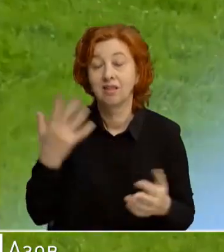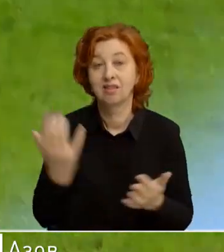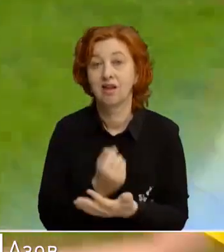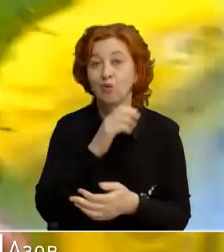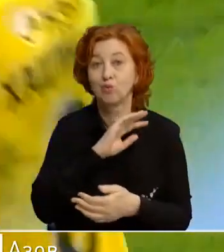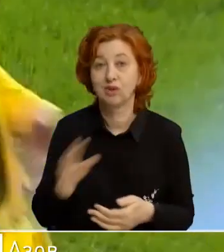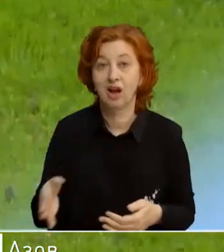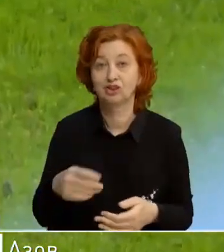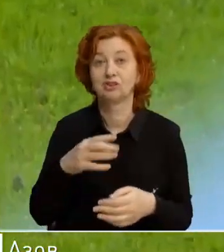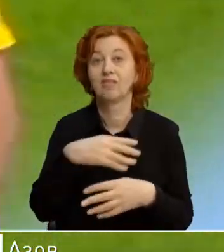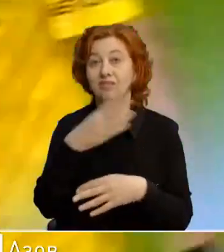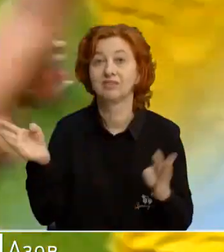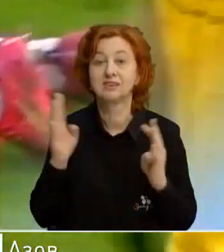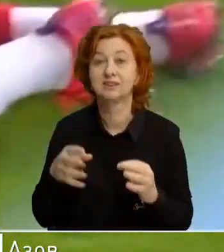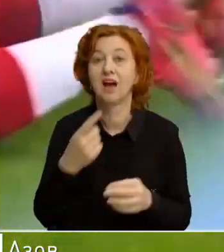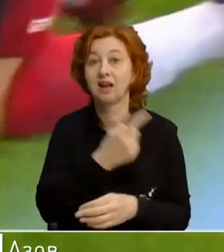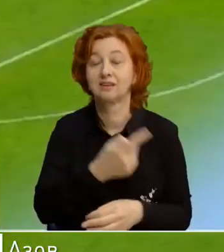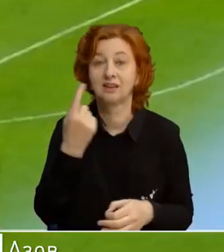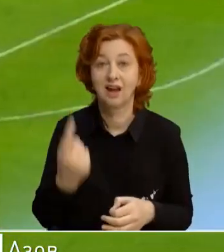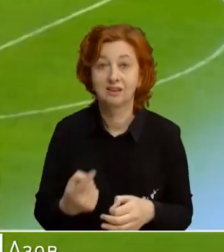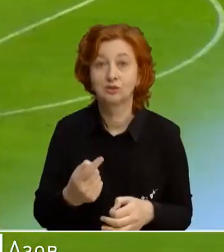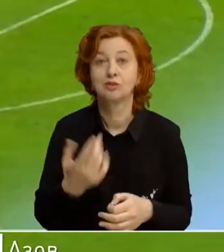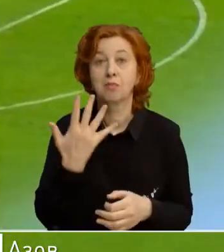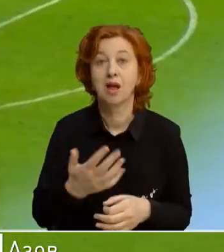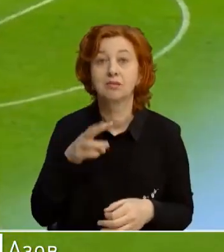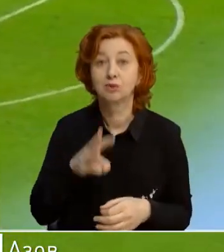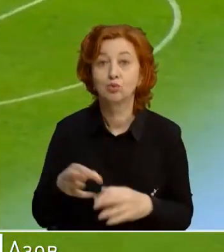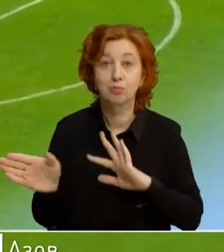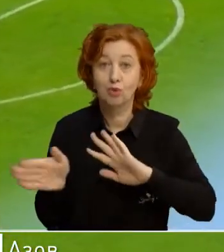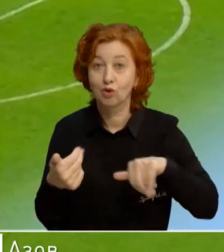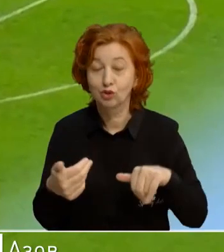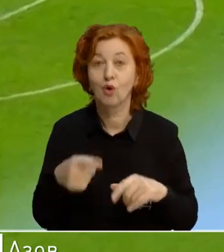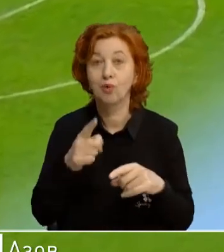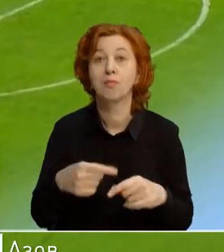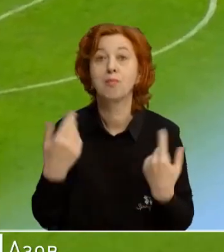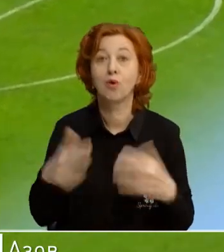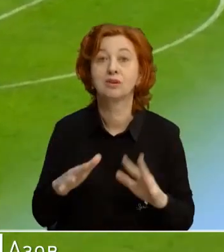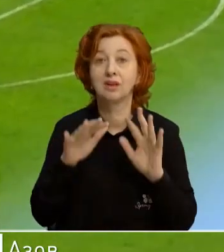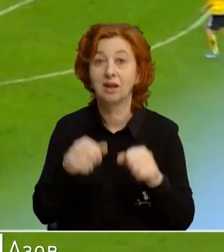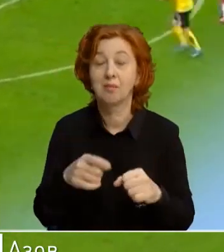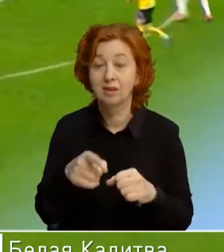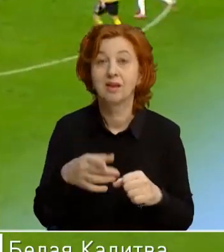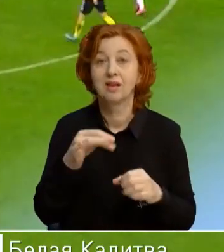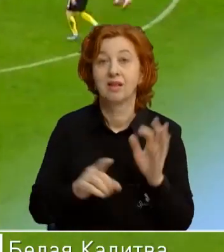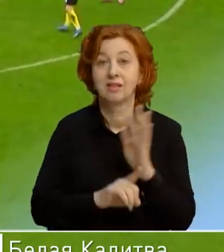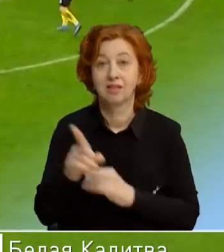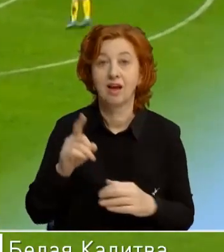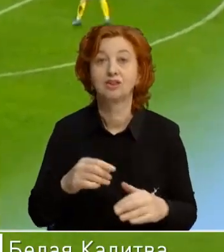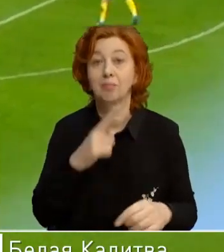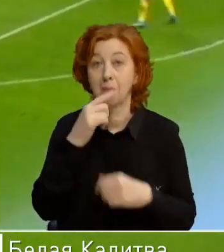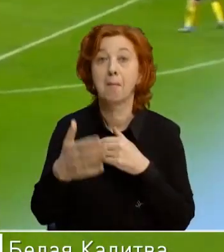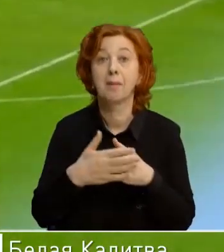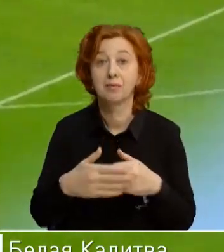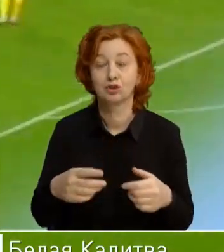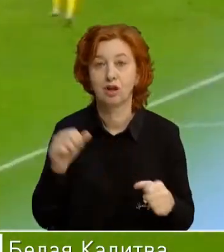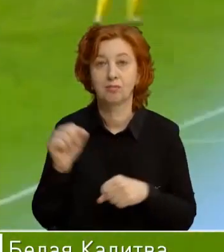срезав мяч в собственные ворота. 1-1. Через 5 минут Георгий Махатадзе вывел свою команду вперед. Но удержать победу до